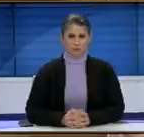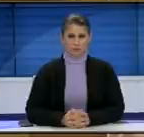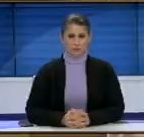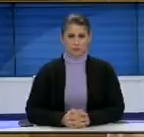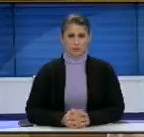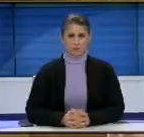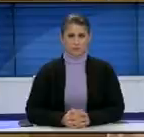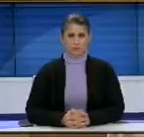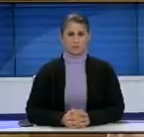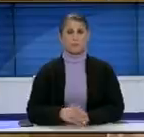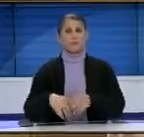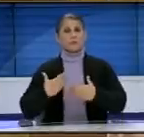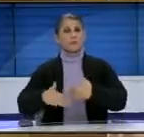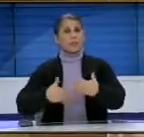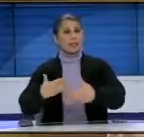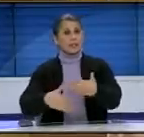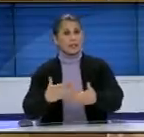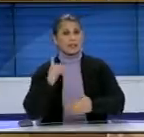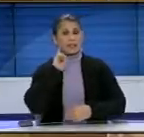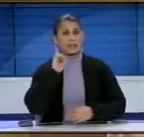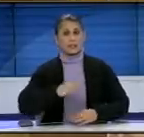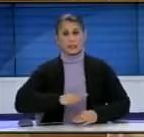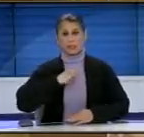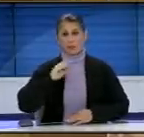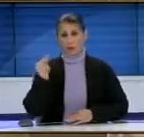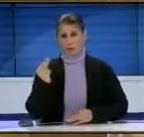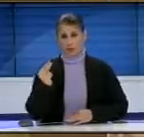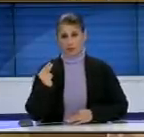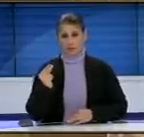Οι εξελίξεις, κυρίες και κύριοι βουλευτές,